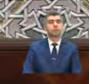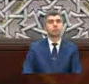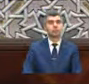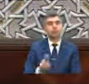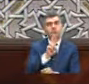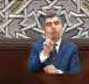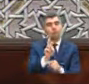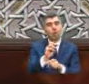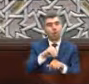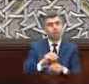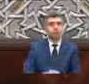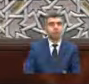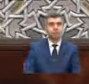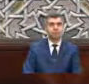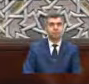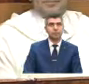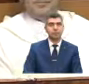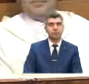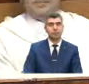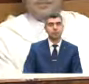النائب. تفضلوا السيد النائب.